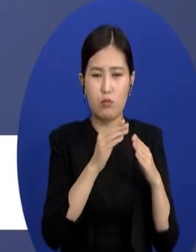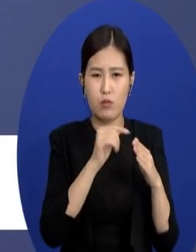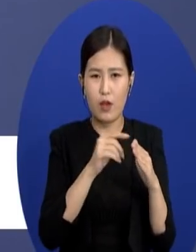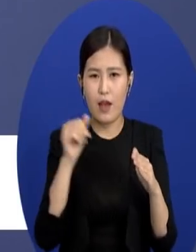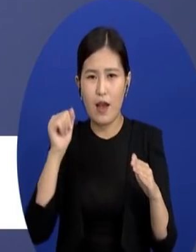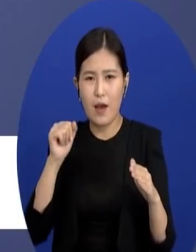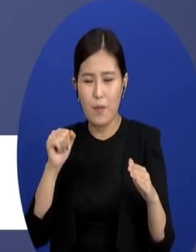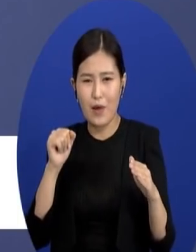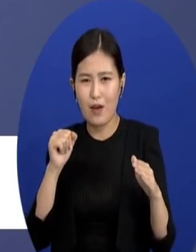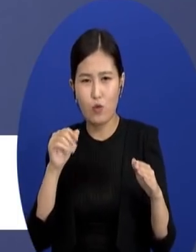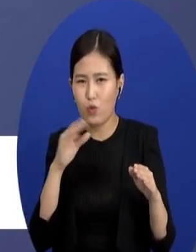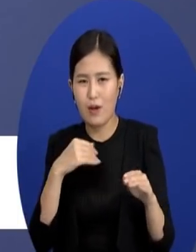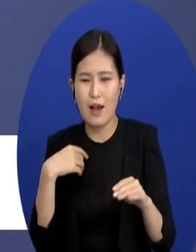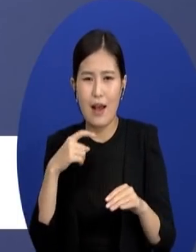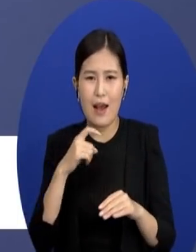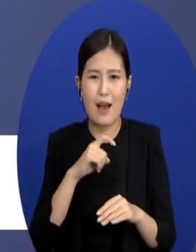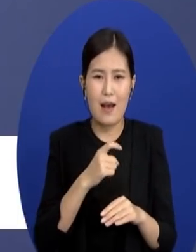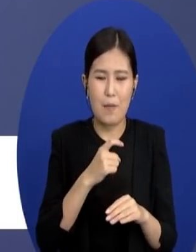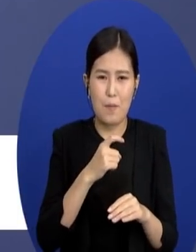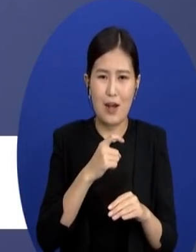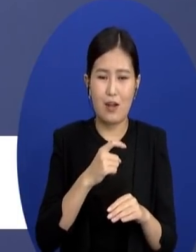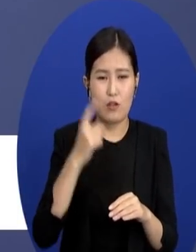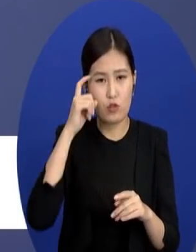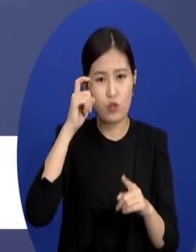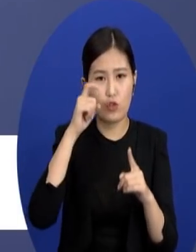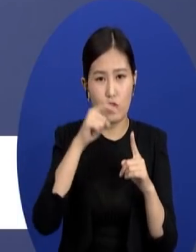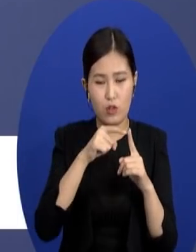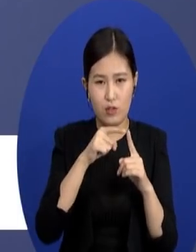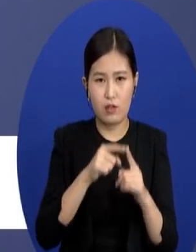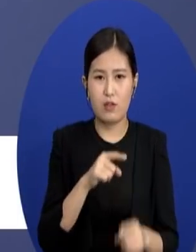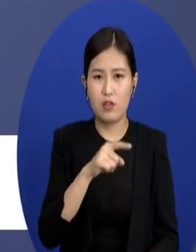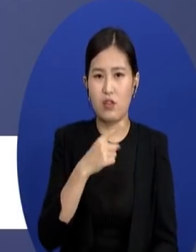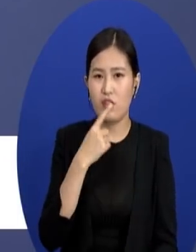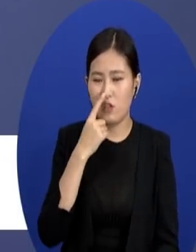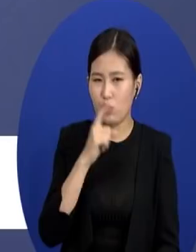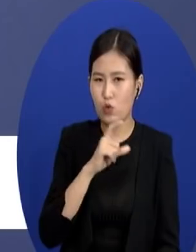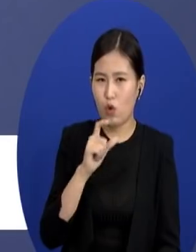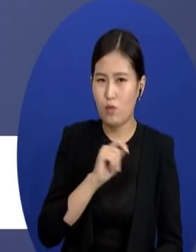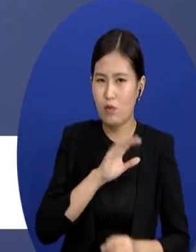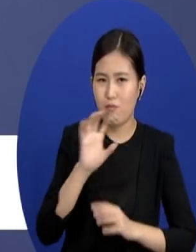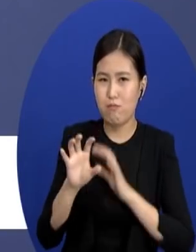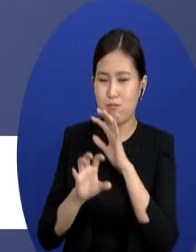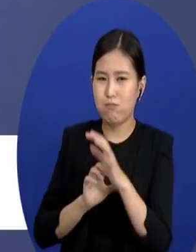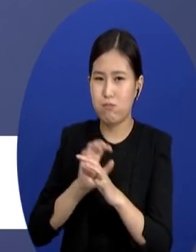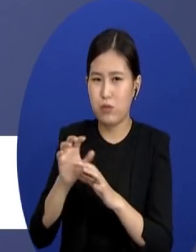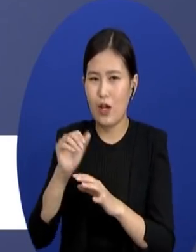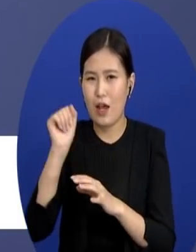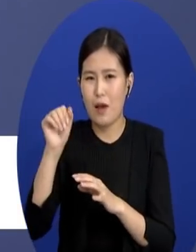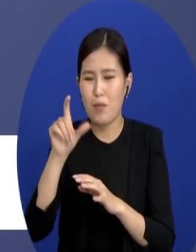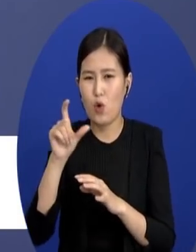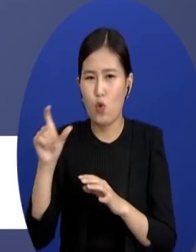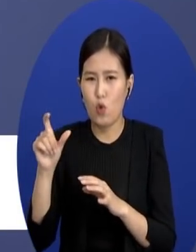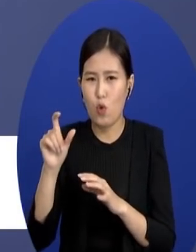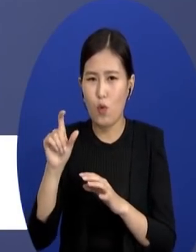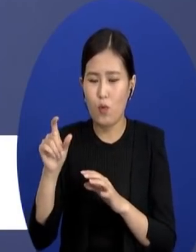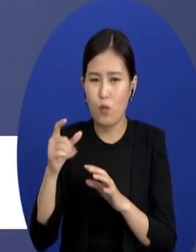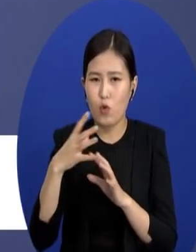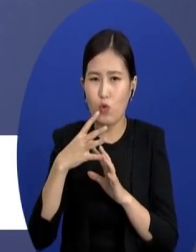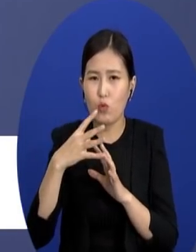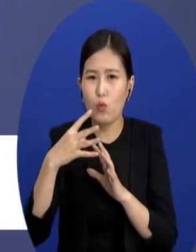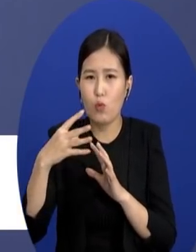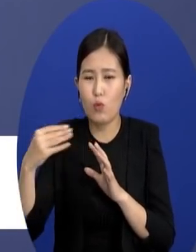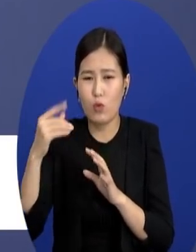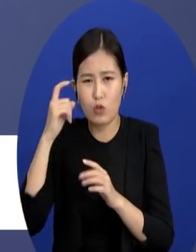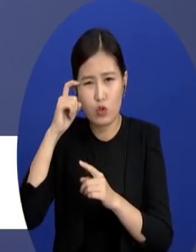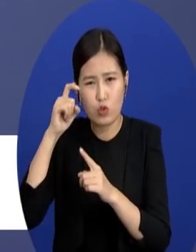Өөрөөр хэлбэл Хятадын коммунист нам болон түүний гишүүд суртал ухуулгаараа Америкчуудад нөлөөлөх гэж Америкийн нэгдсэн улсад